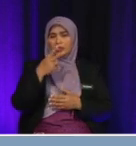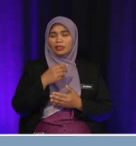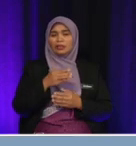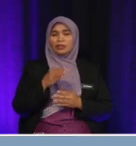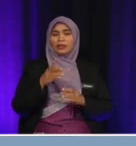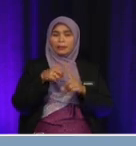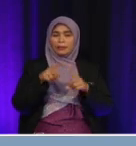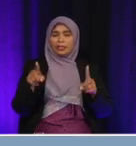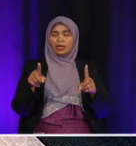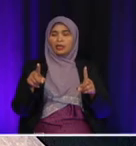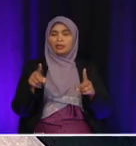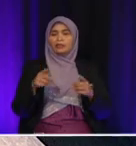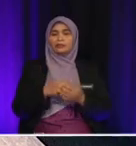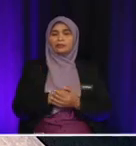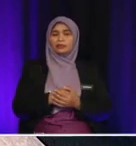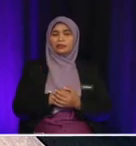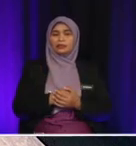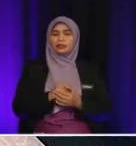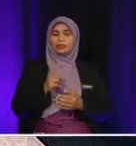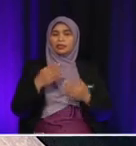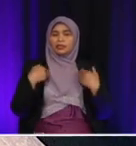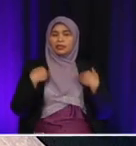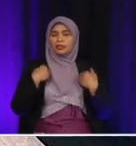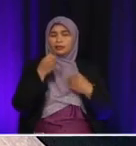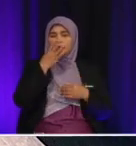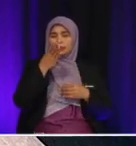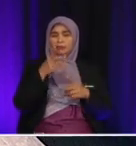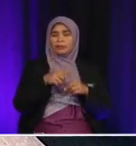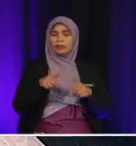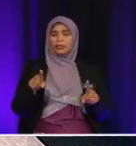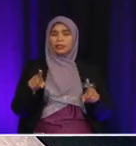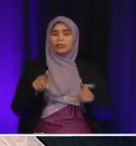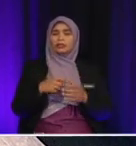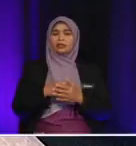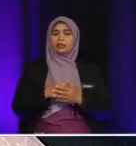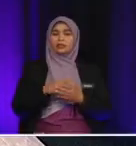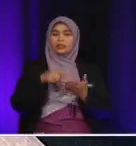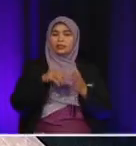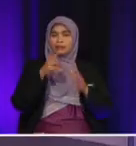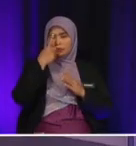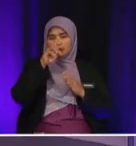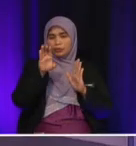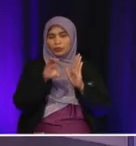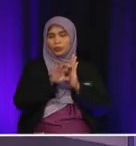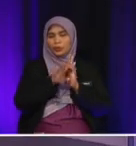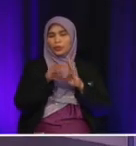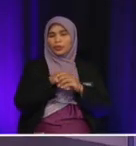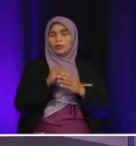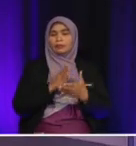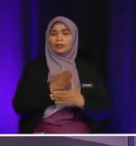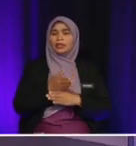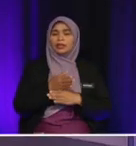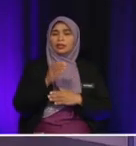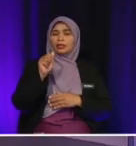perbandingan dan perbezaan tadi kita ada Sebutkan ada perbandingan dan perbezaan ini untuk contoh dalam bidang akidah